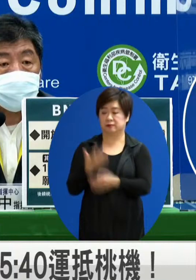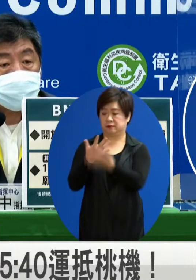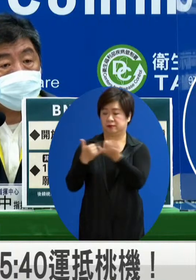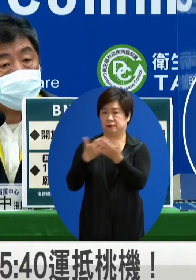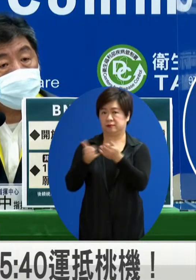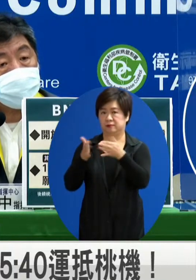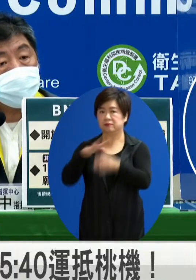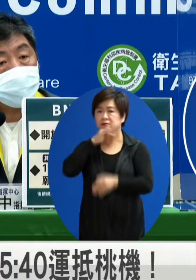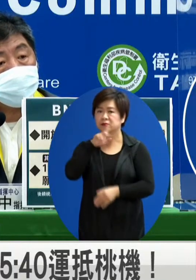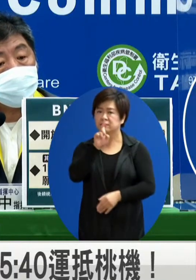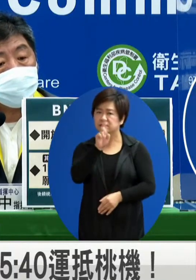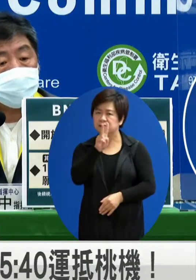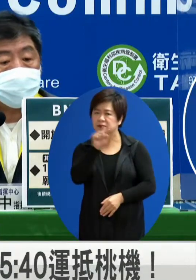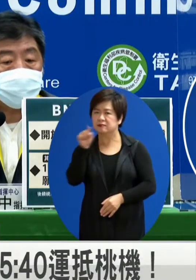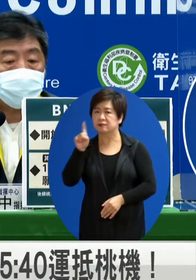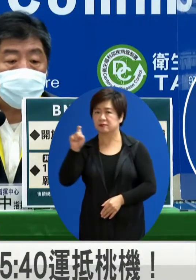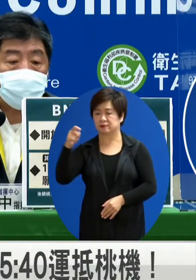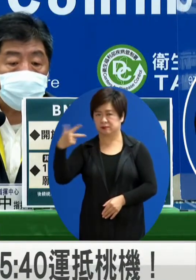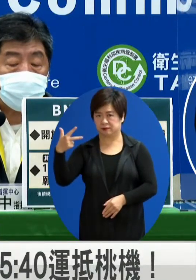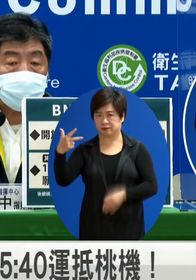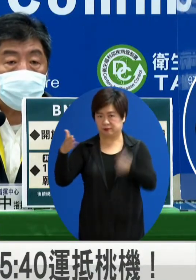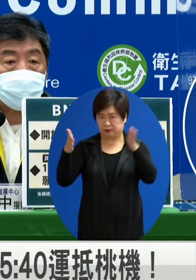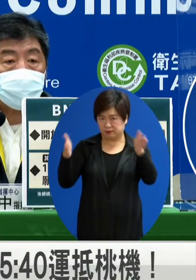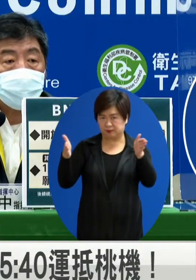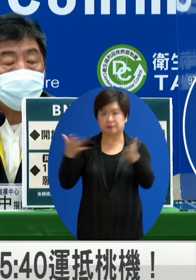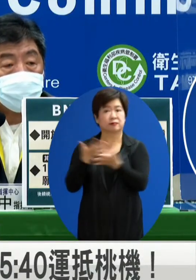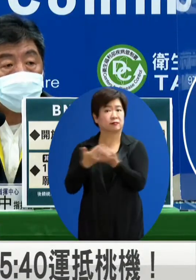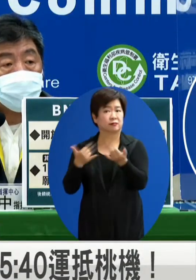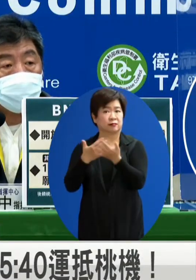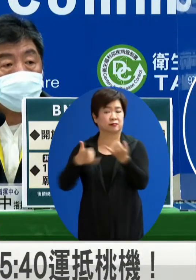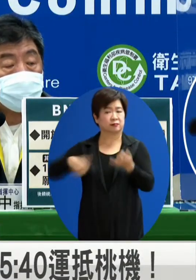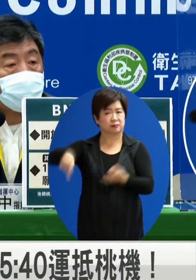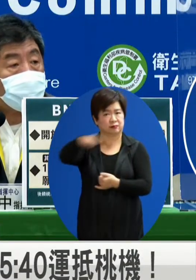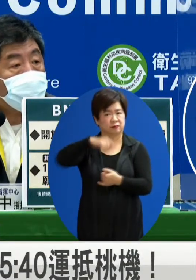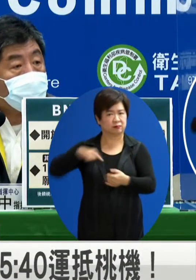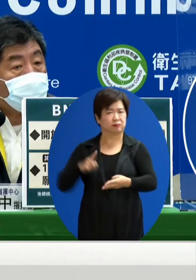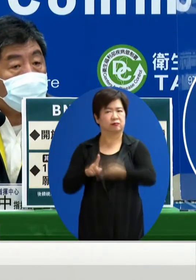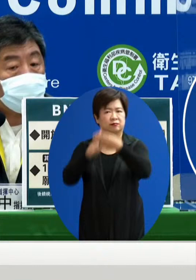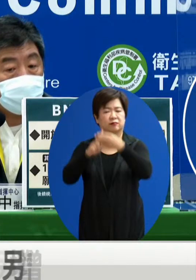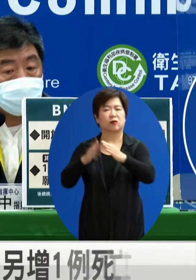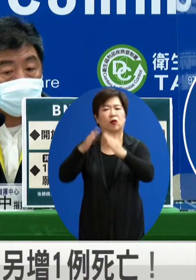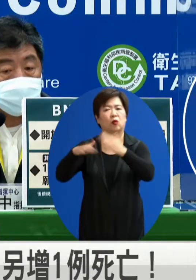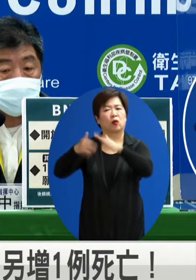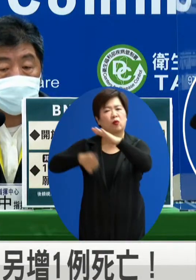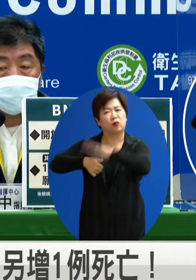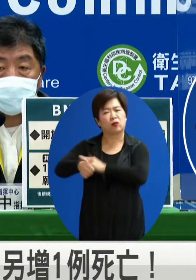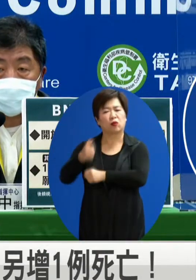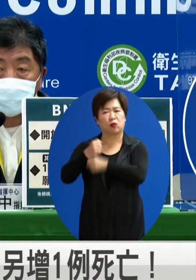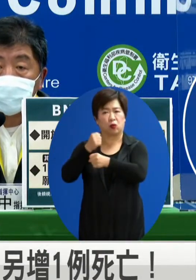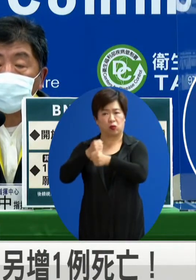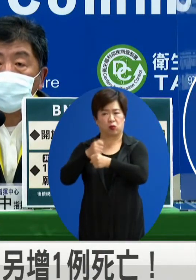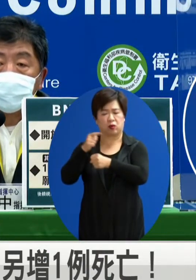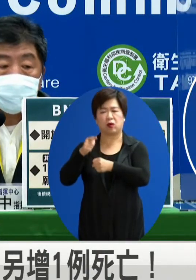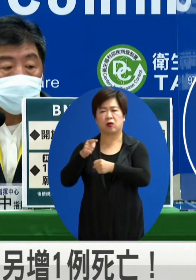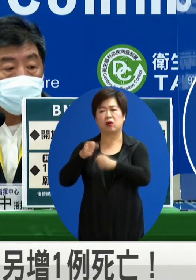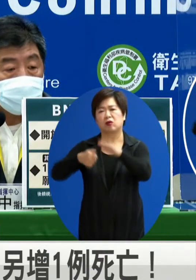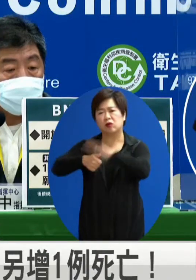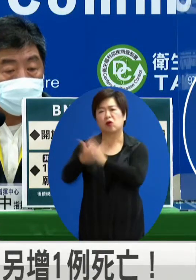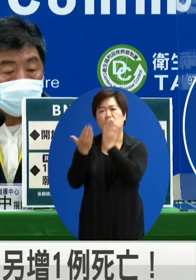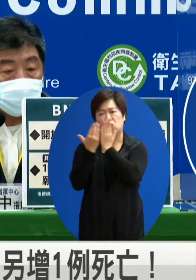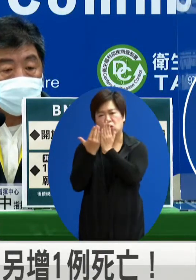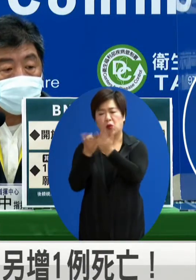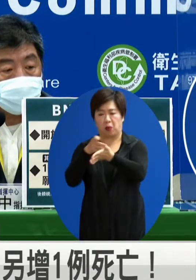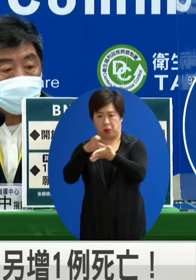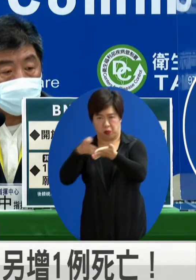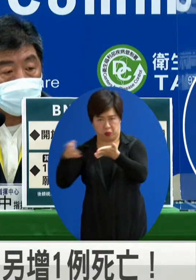生12岁到17岁哈这样的一个学生，那主要是在校园哈那造册接种，